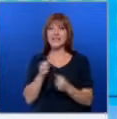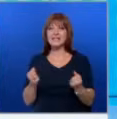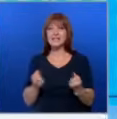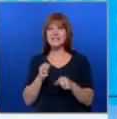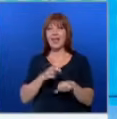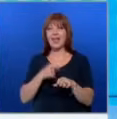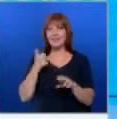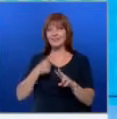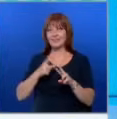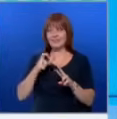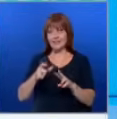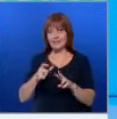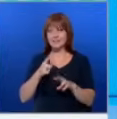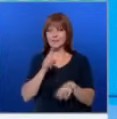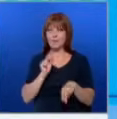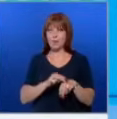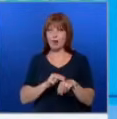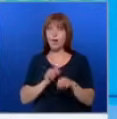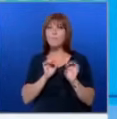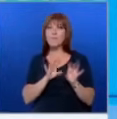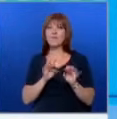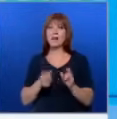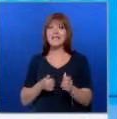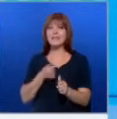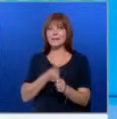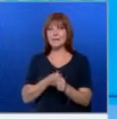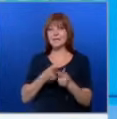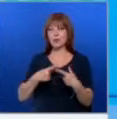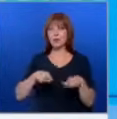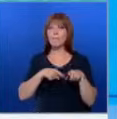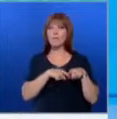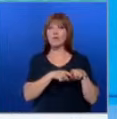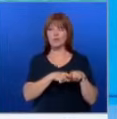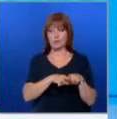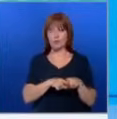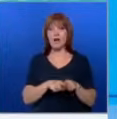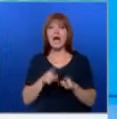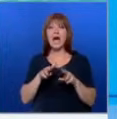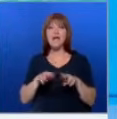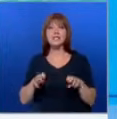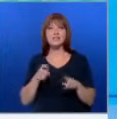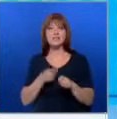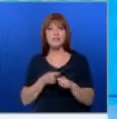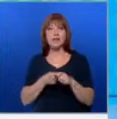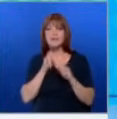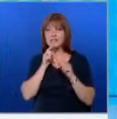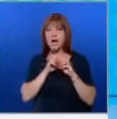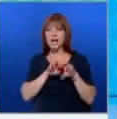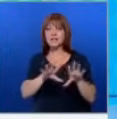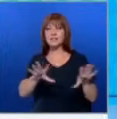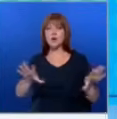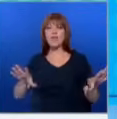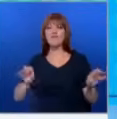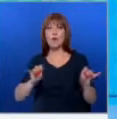и окръжна прокуратура Пловдив. По информация на заместник окръжния прокурор Галин Гаврилов, разследването се води за разгласяване на